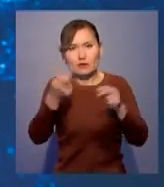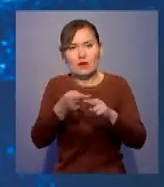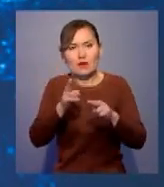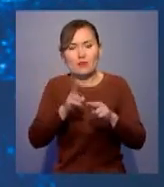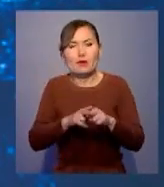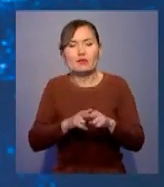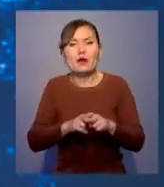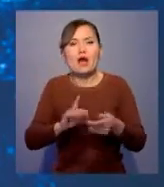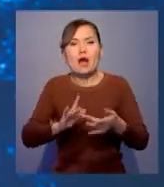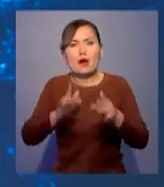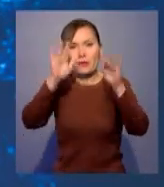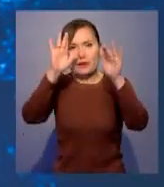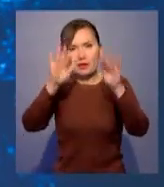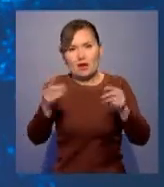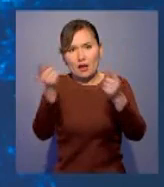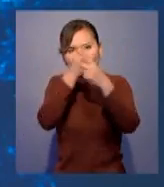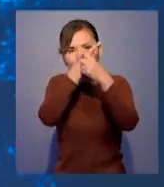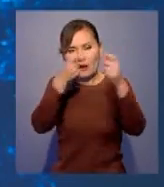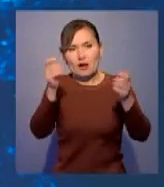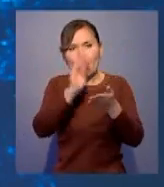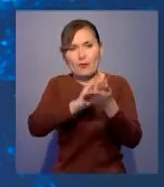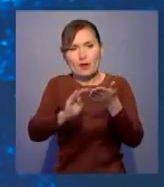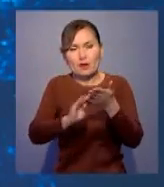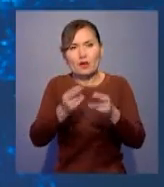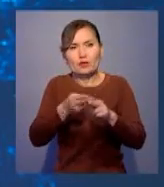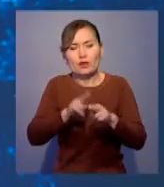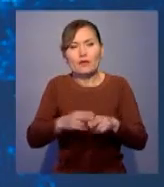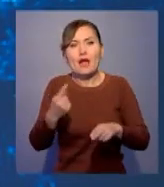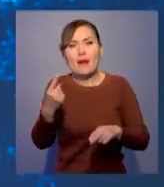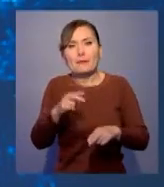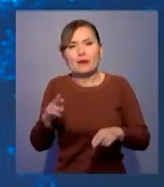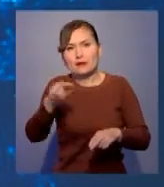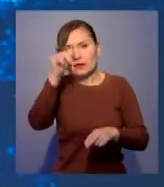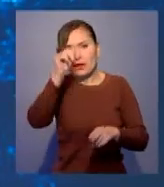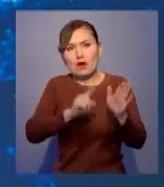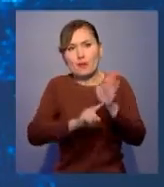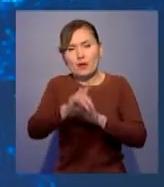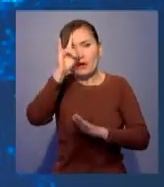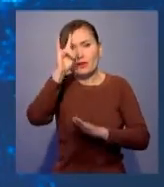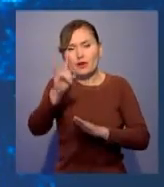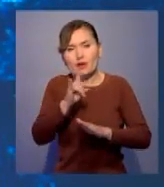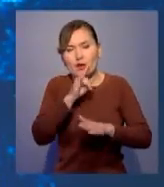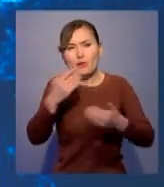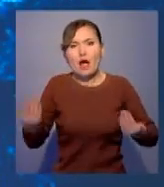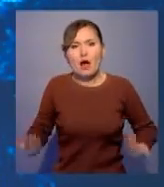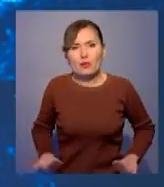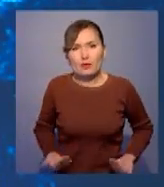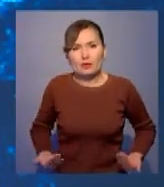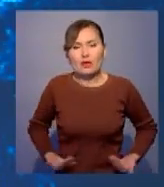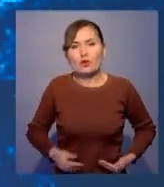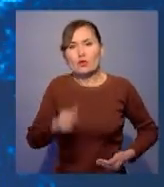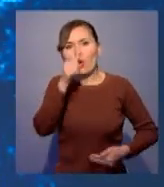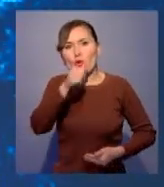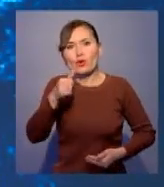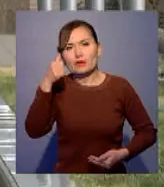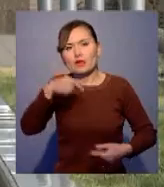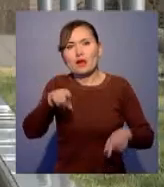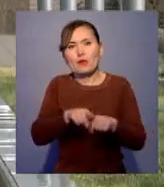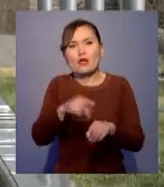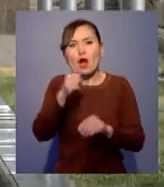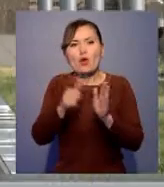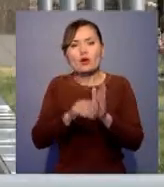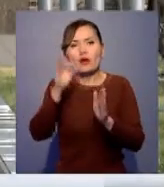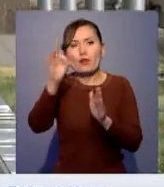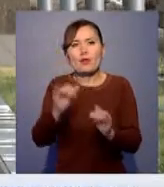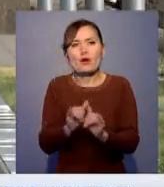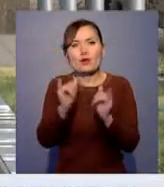жасады. ЛС ақпараттық порталы жазған деректе осы жылдың 1-ші қаңтарынан бастап Қазақстанда күнкөріс деңгейінің өткен жылға қарағанда